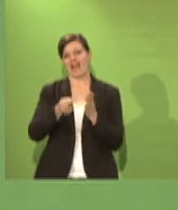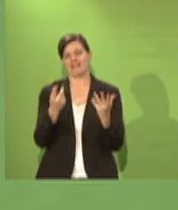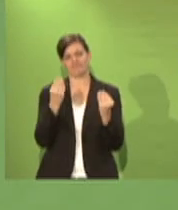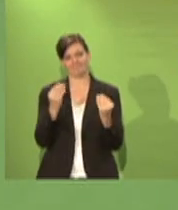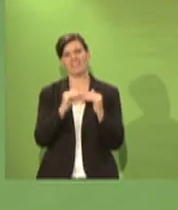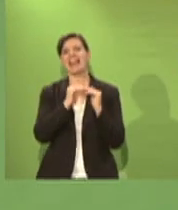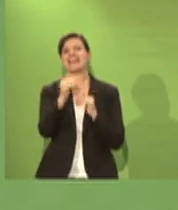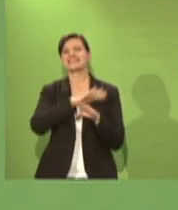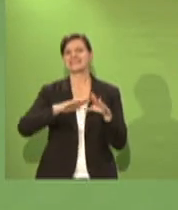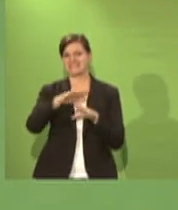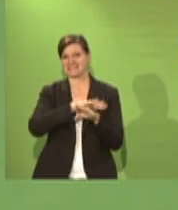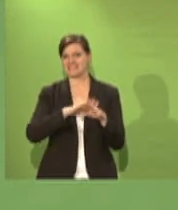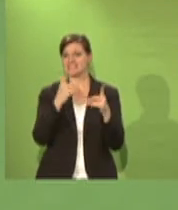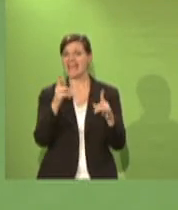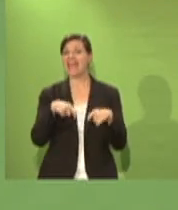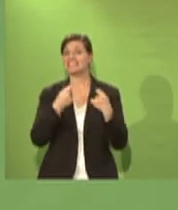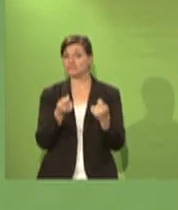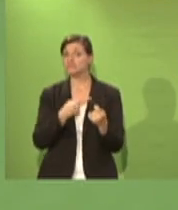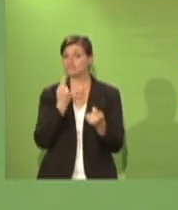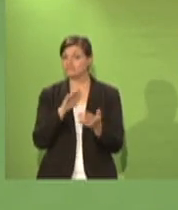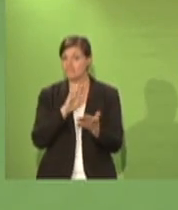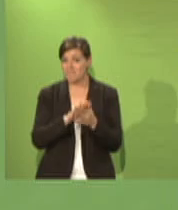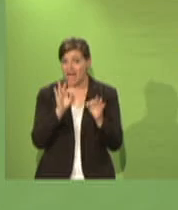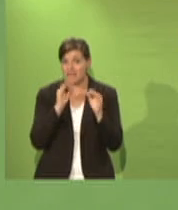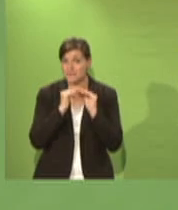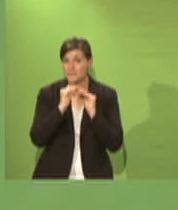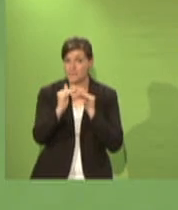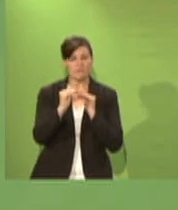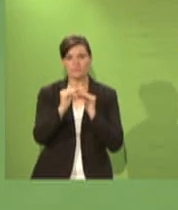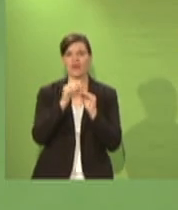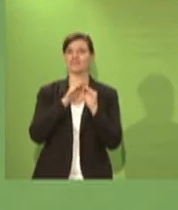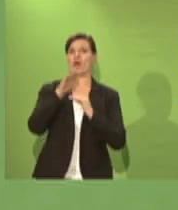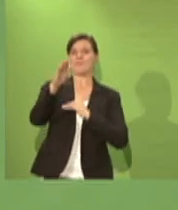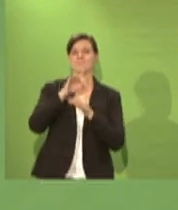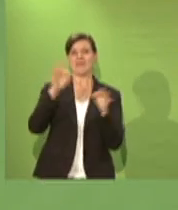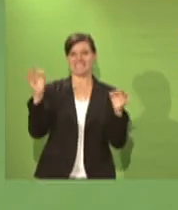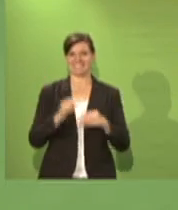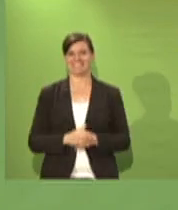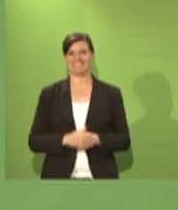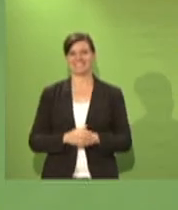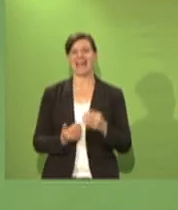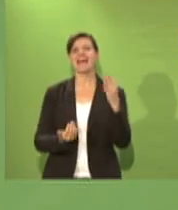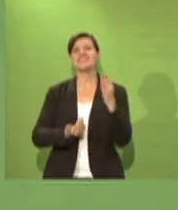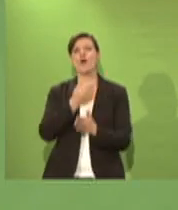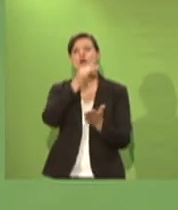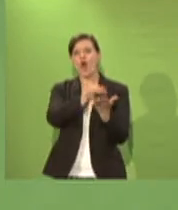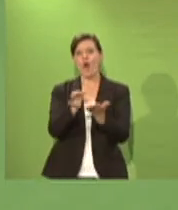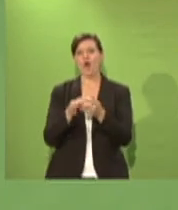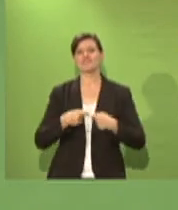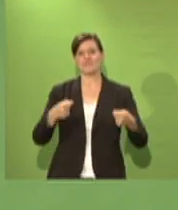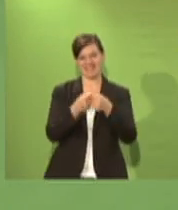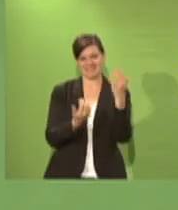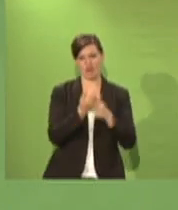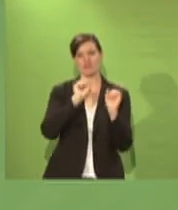unsere Ergebnisse nicht nur gehalten, sondern verbessert. Neu gegründete Orts- und Stadtverbände haben aus